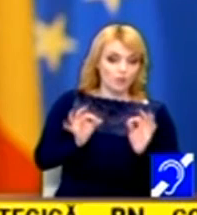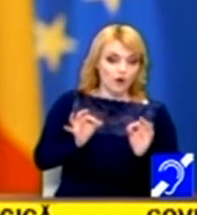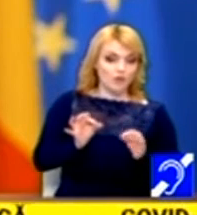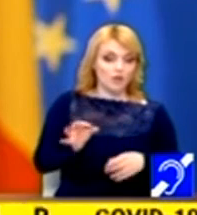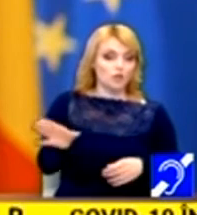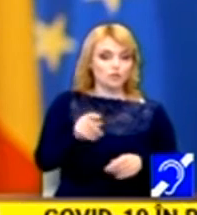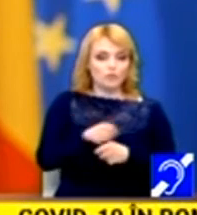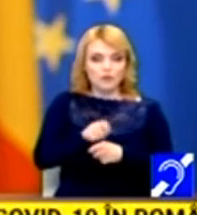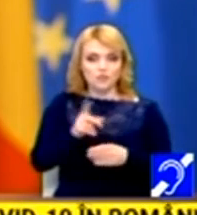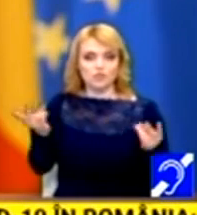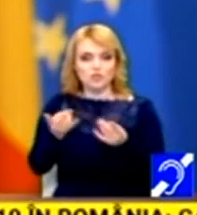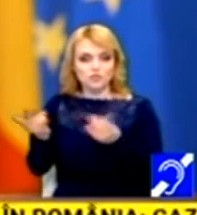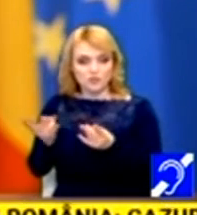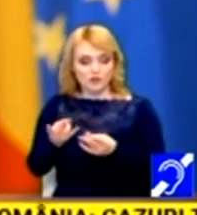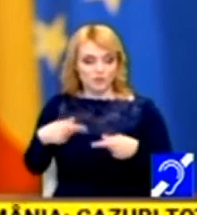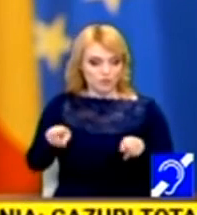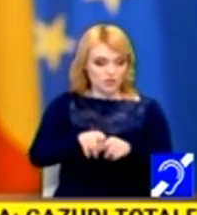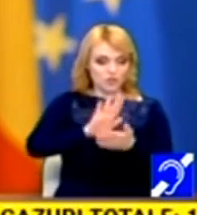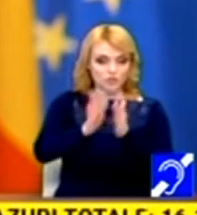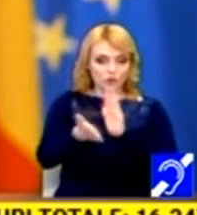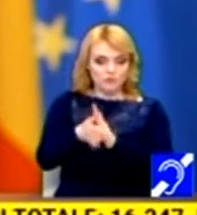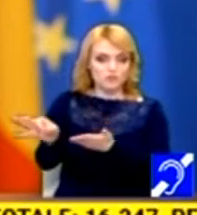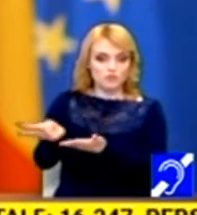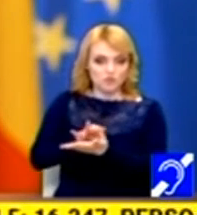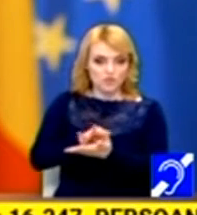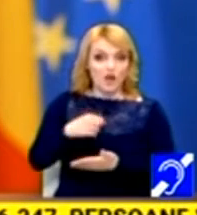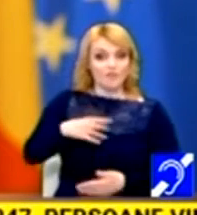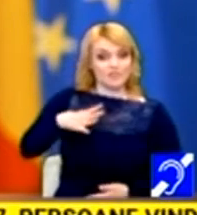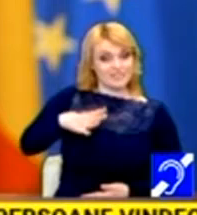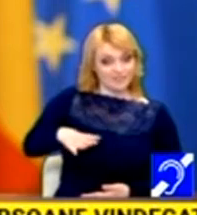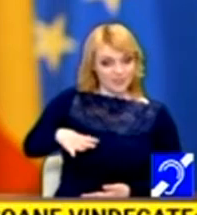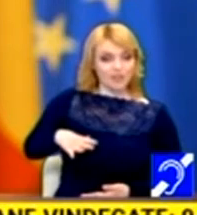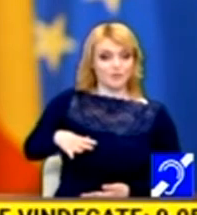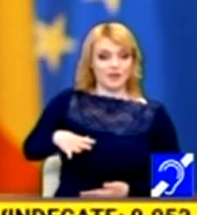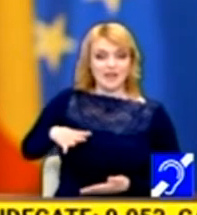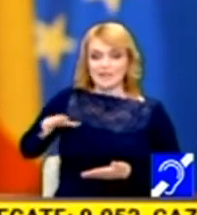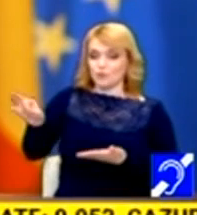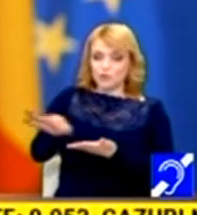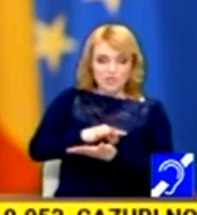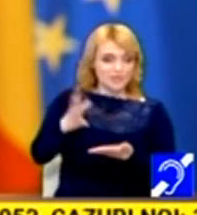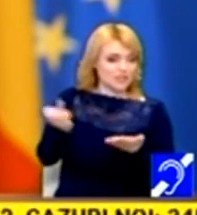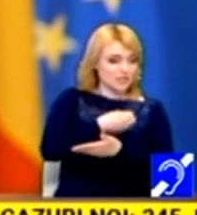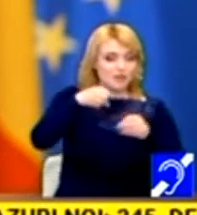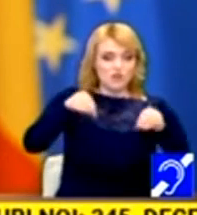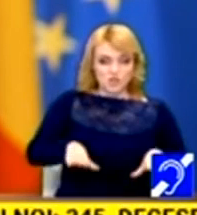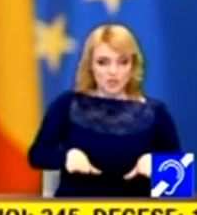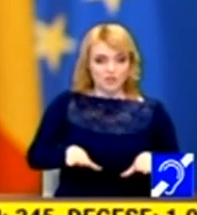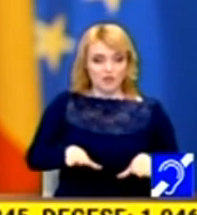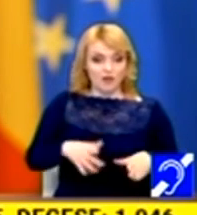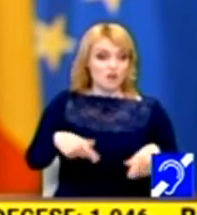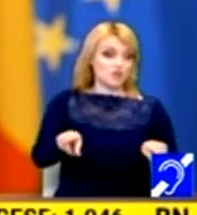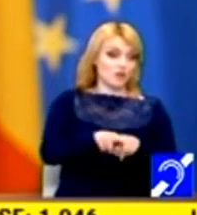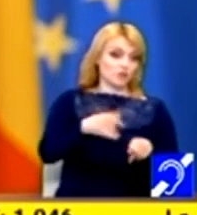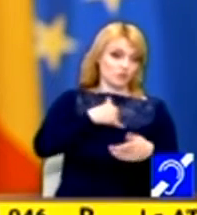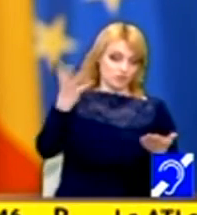toate materialele necesare într-o situație de urgență. Am fost nevoit să identificăm rapid soluții și iată